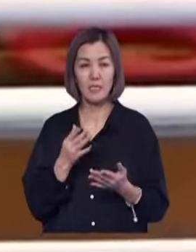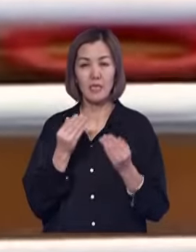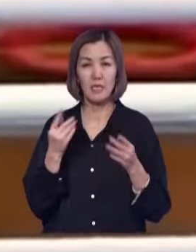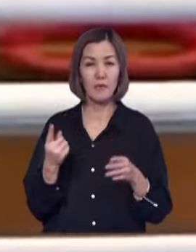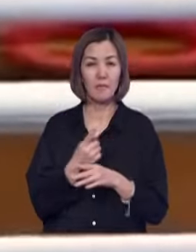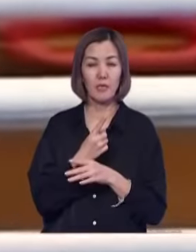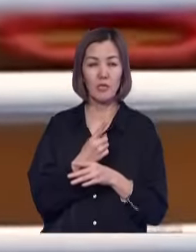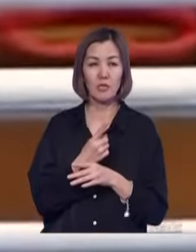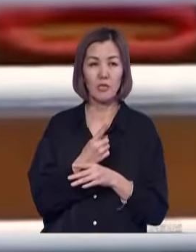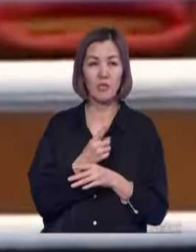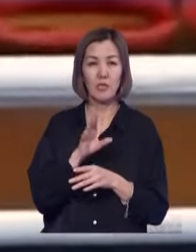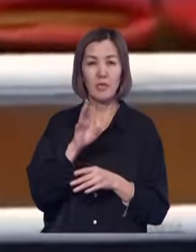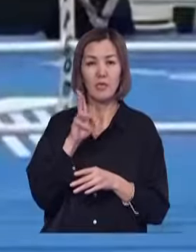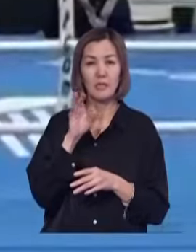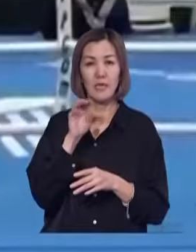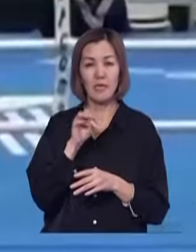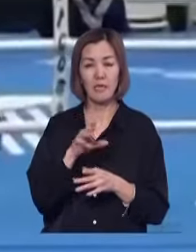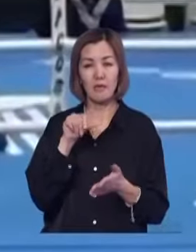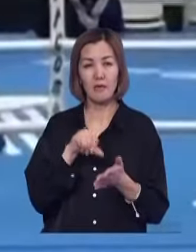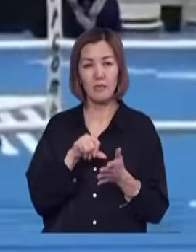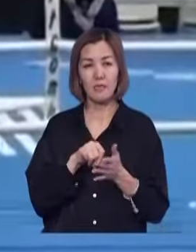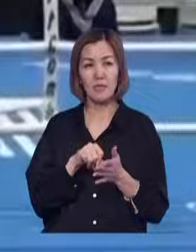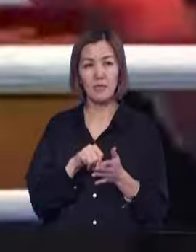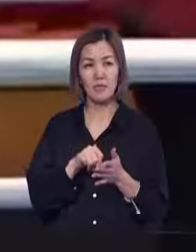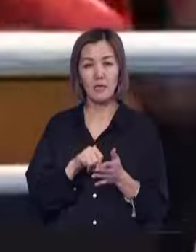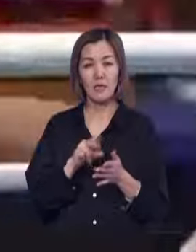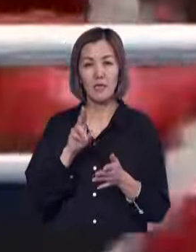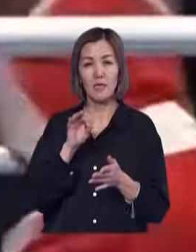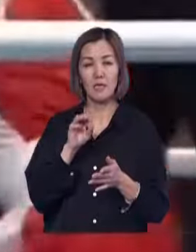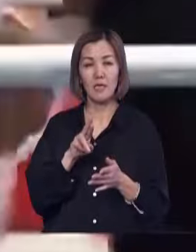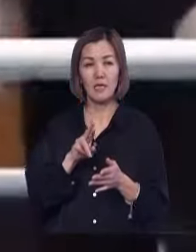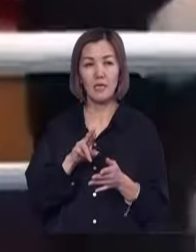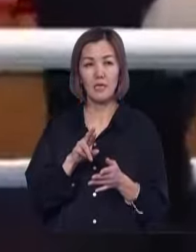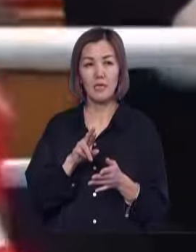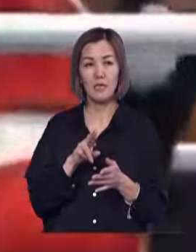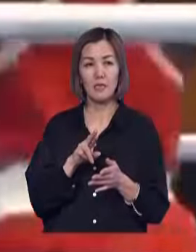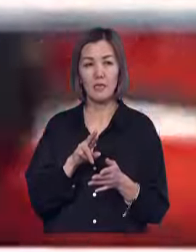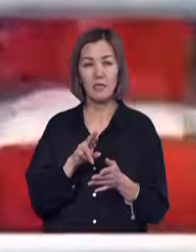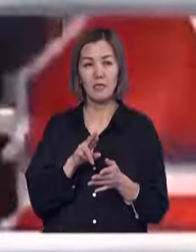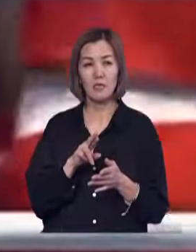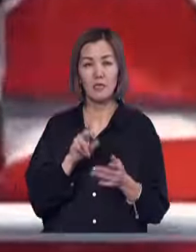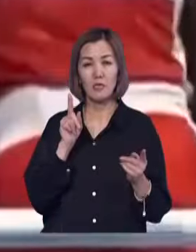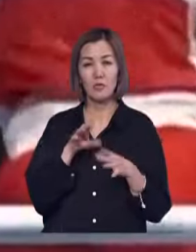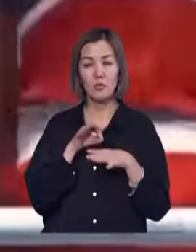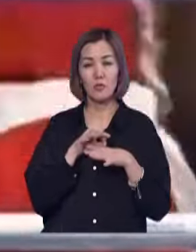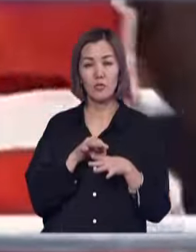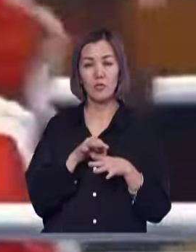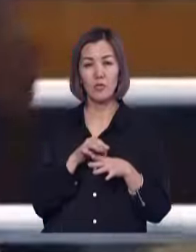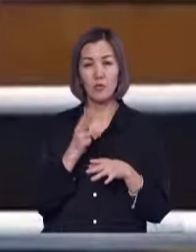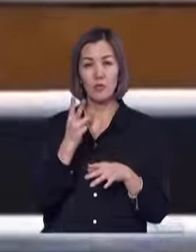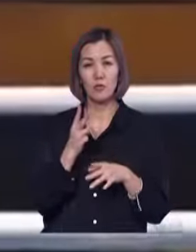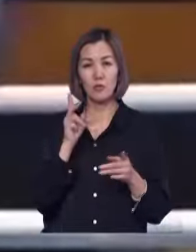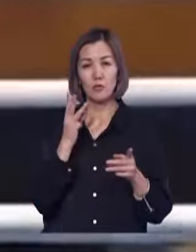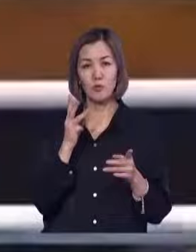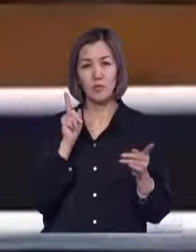болып рингке Сәкен Бибосынов шықты. Ең жеңіл салмақтағы боксшымыз кениялық Давид Каранджи Мачариямен жолықты. Жекпе-жек 3 раундқа